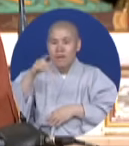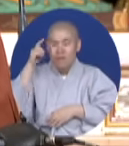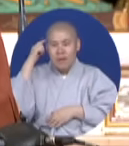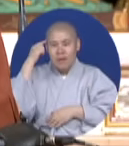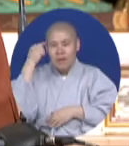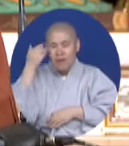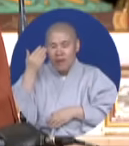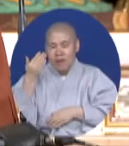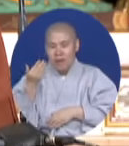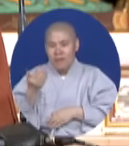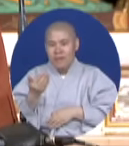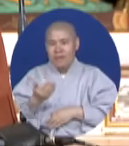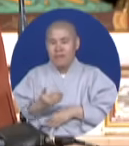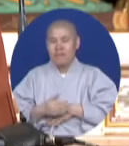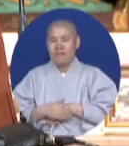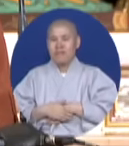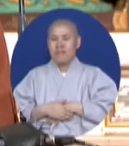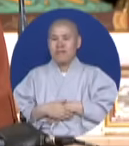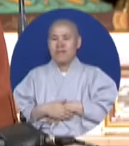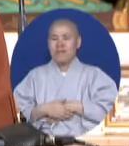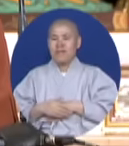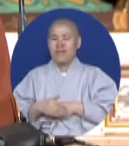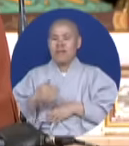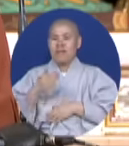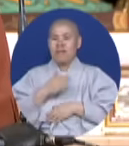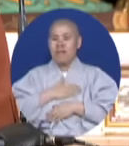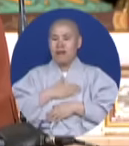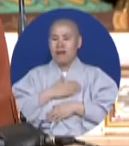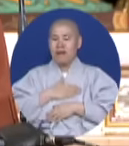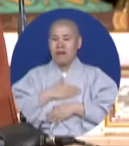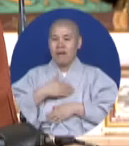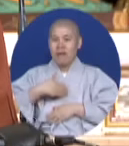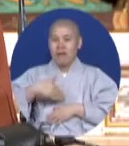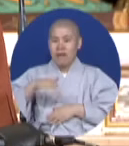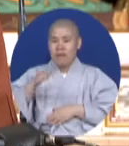이렇게 여쭙습니다. 그러니까 내가 간다.